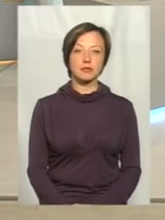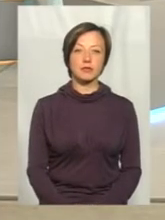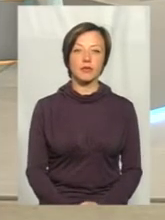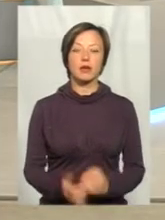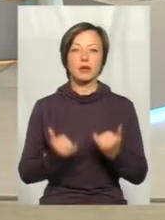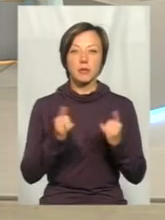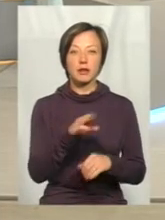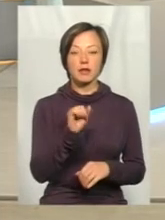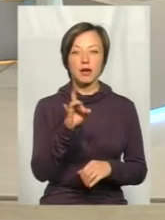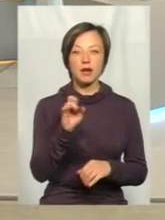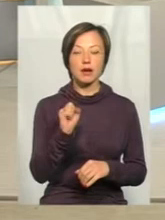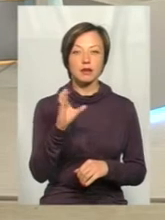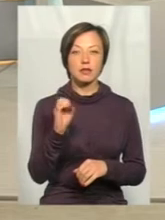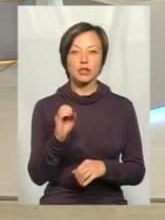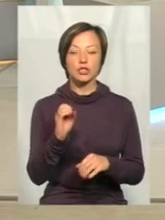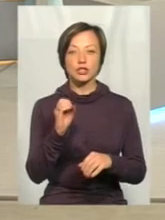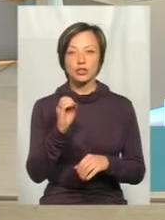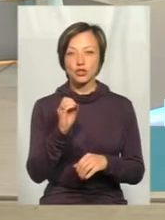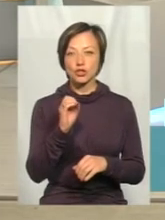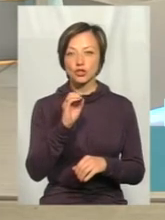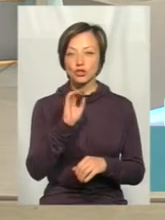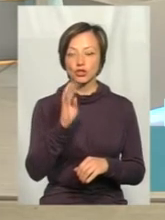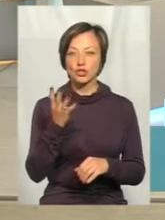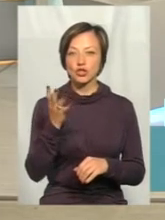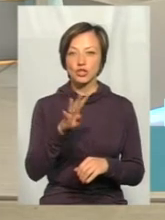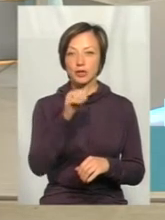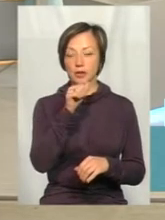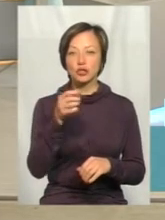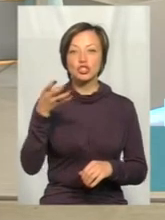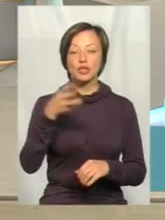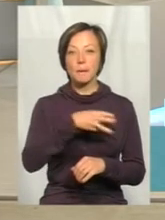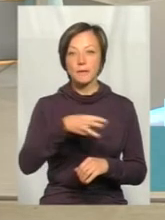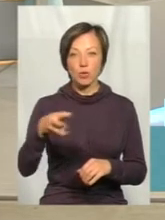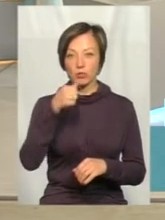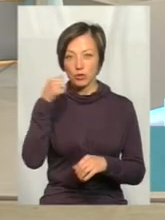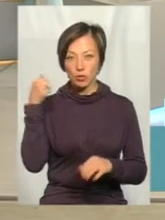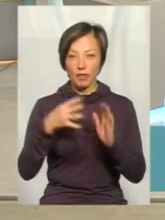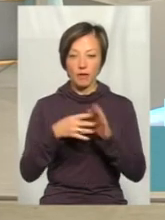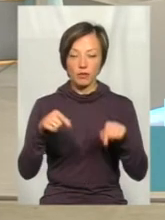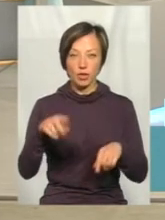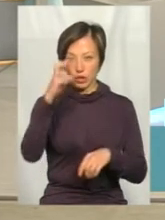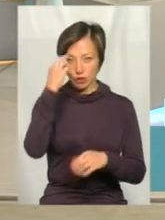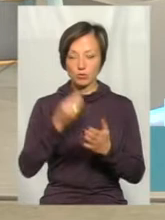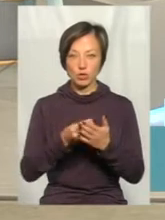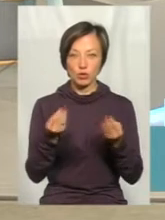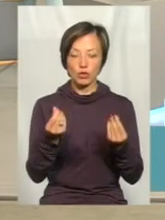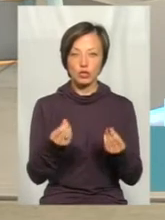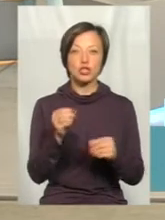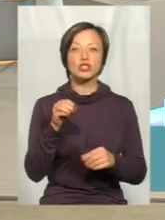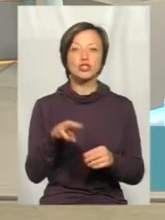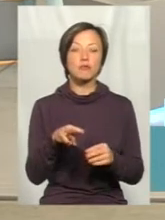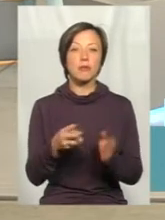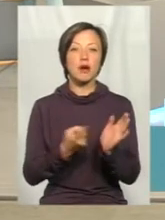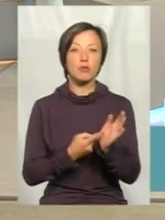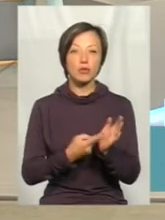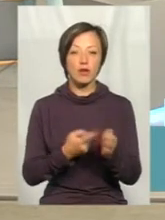Пане Тарасе, от 4 торішні, 9 цьогорічних мільйонів – це все ж кошти з держбюджету, так? Так, кошти. Чим